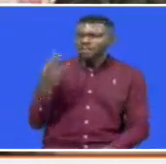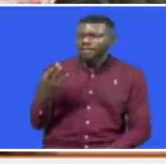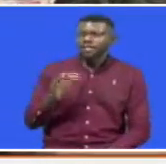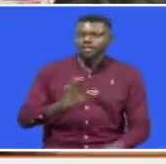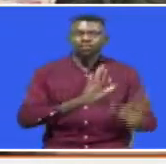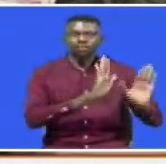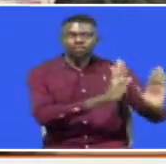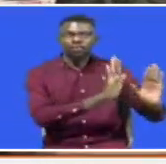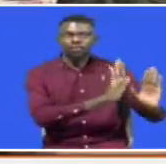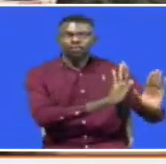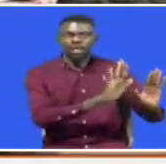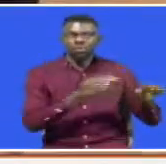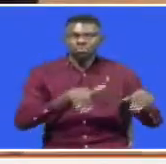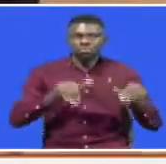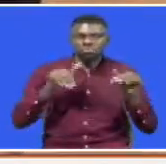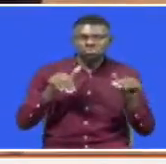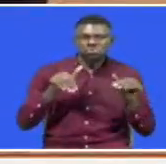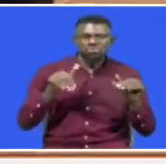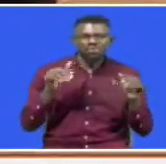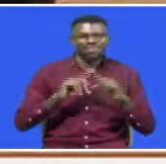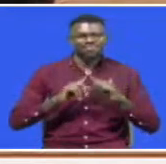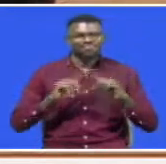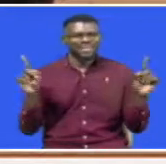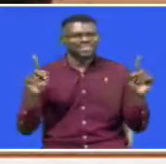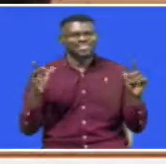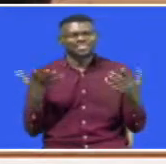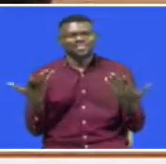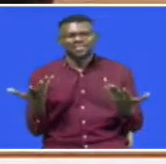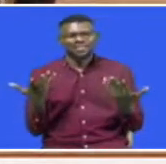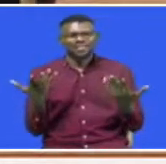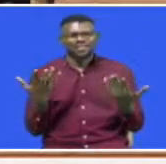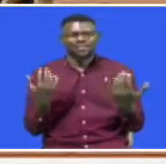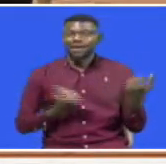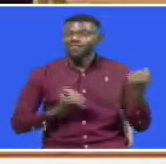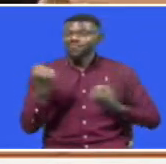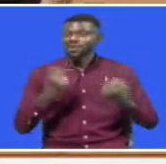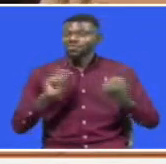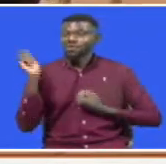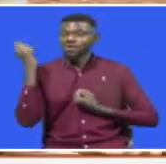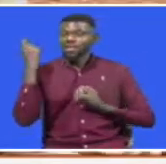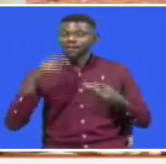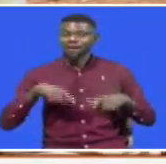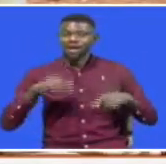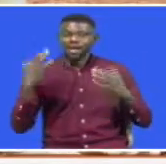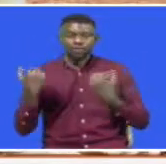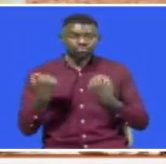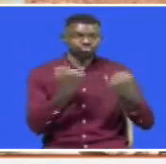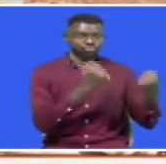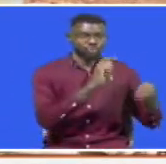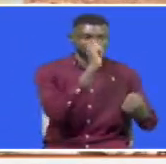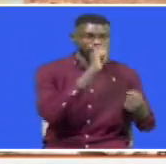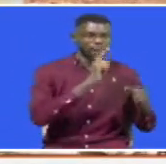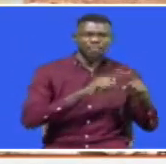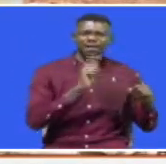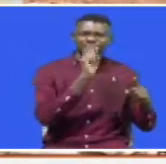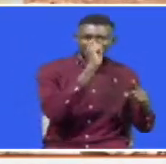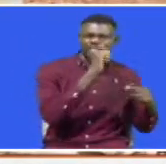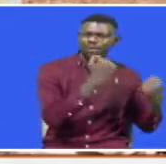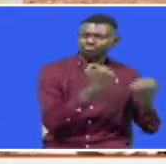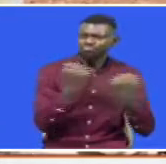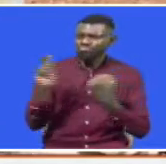subiria. Clearance, makiaresi wanasema bupo tayari. Gari za Kenya zinavuka. Tanzania kwa nini zisivuke? Kwa hiyo mimi siwezi